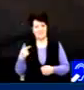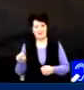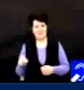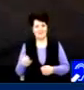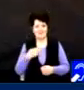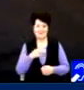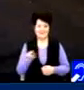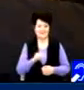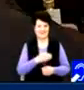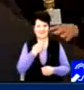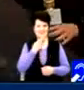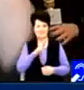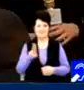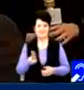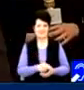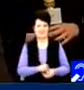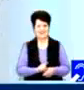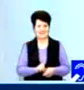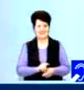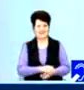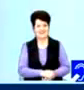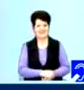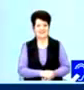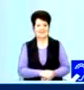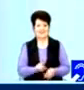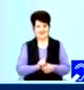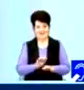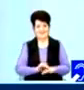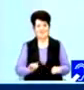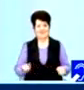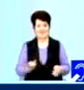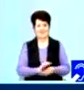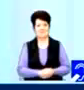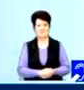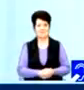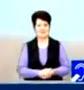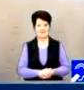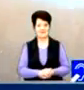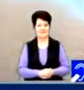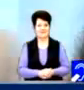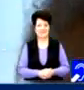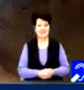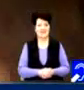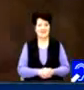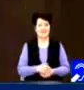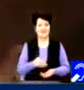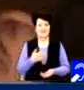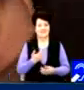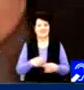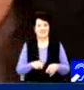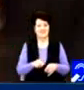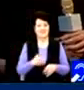și face Asta e e ca un copil simplu dar dragostea ei nu are margini Eu cred că asta